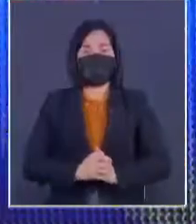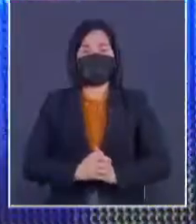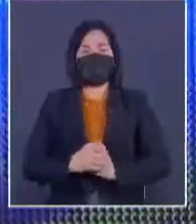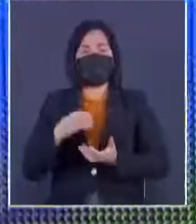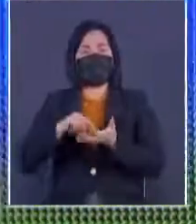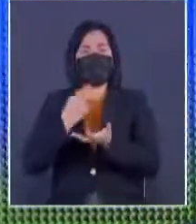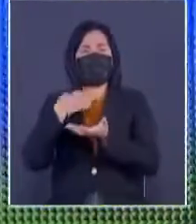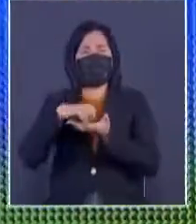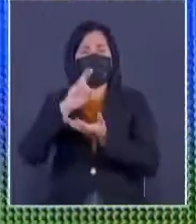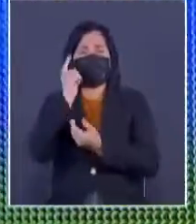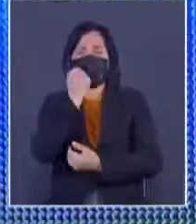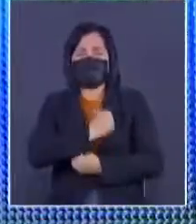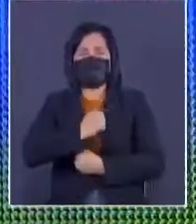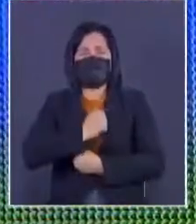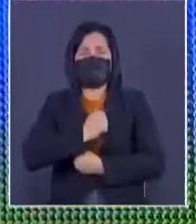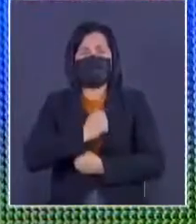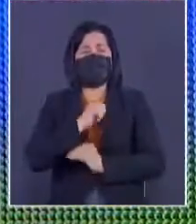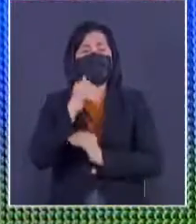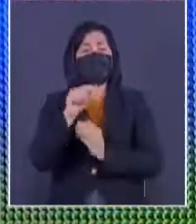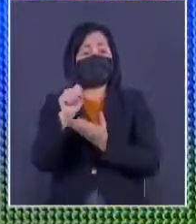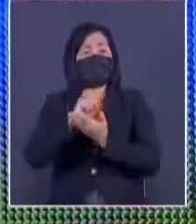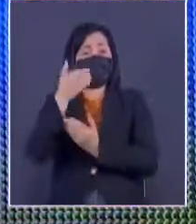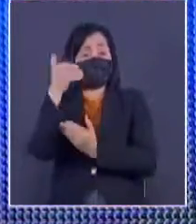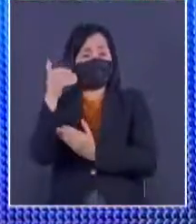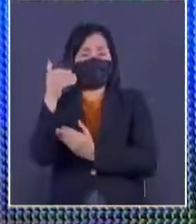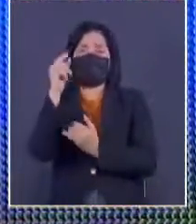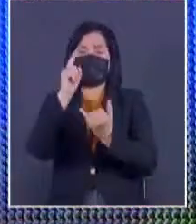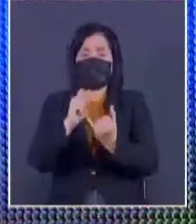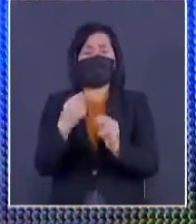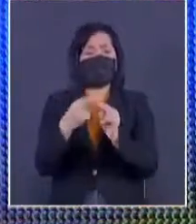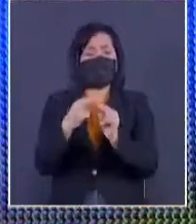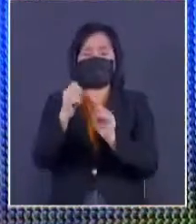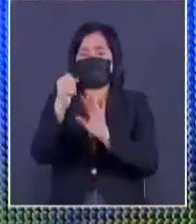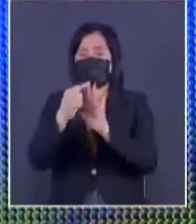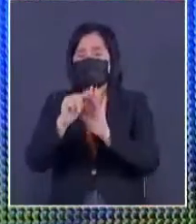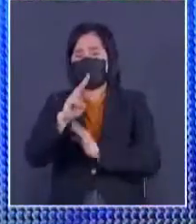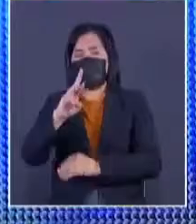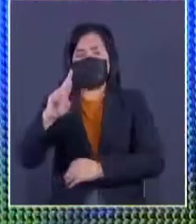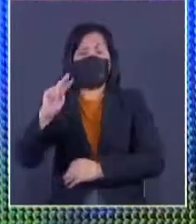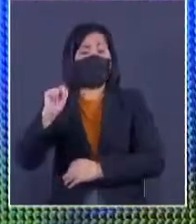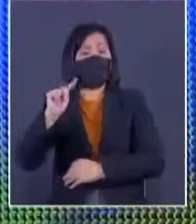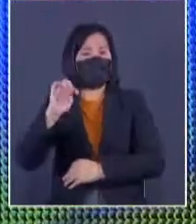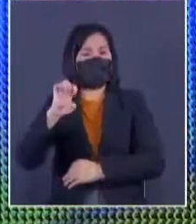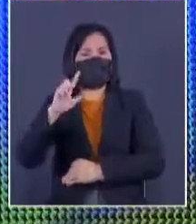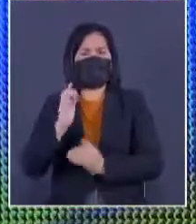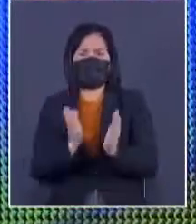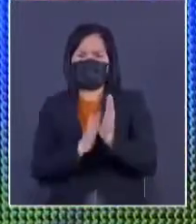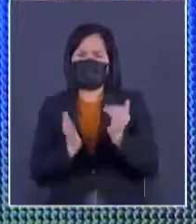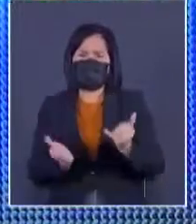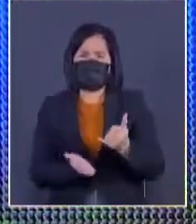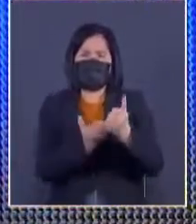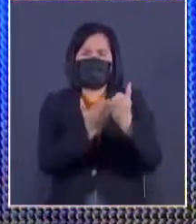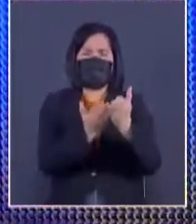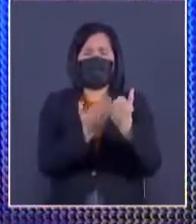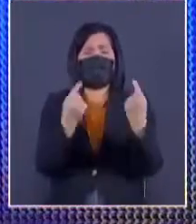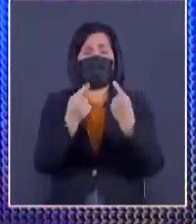และข่าวเศร้าค่ะกับการจากไปของศิลปินแห่งชาตินะคะคุณสุวรรณีชลานุเคราะห์ผู้ที่ได้รับการยกย่องว่าเป็นผู้อนุรักษ์